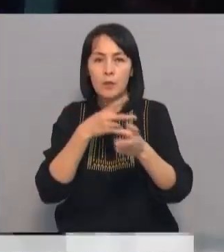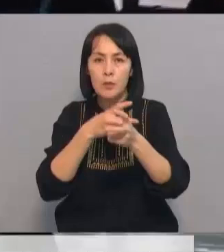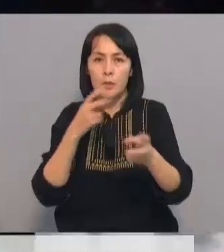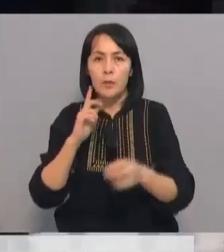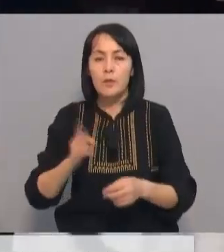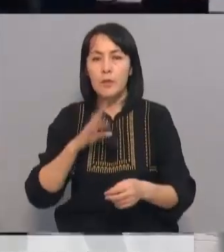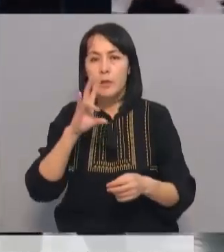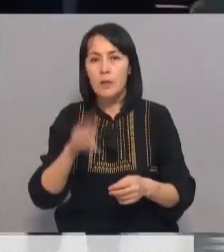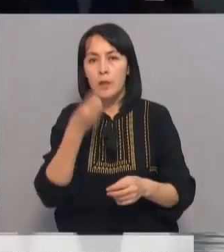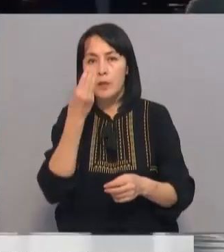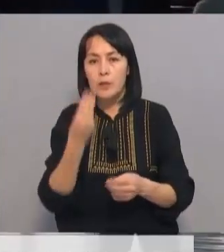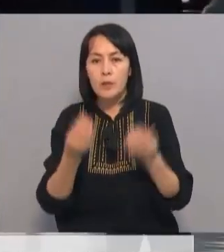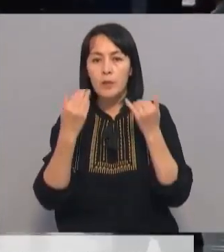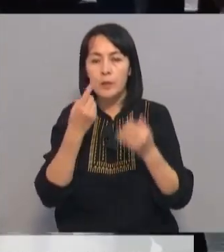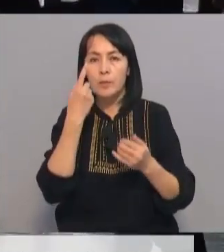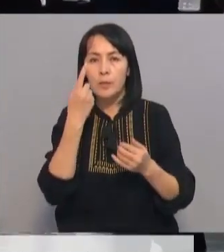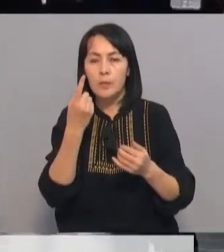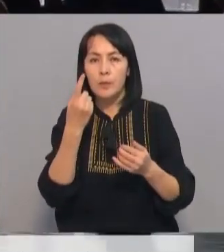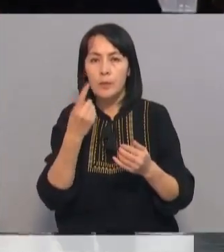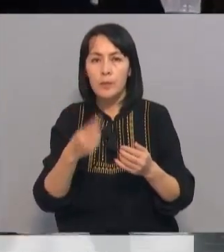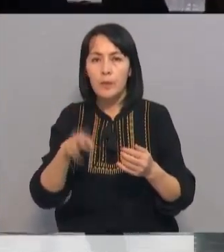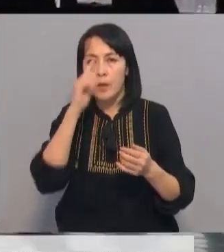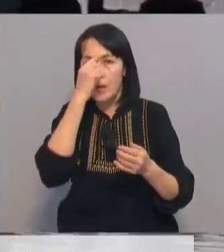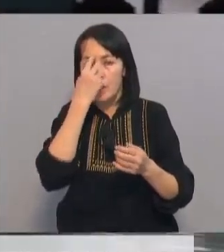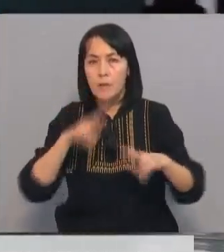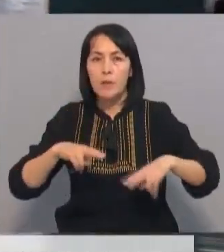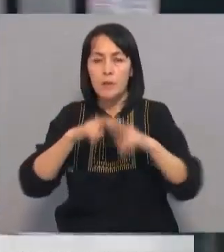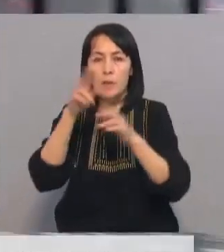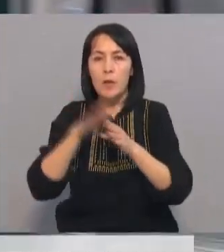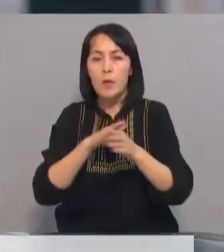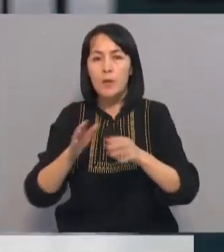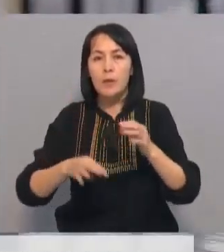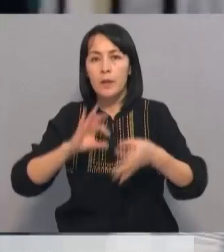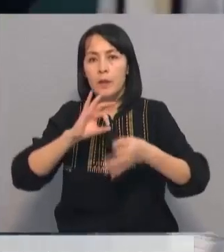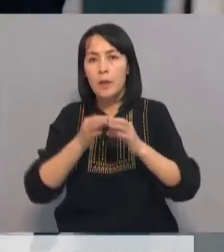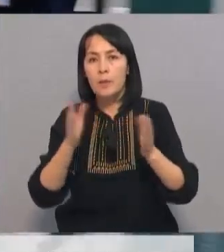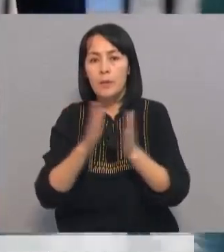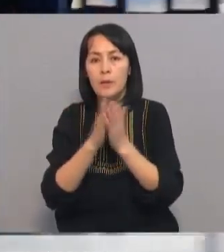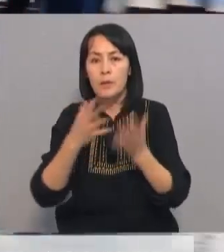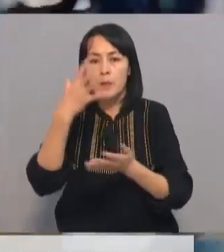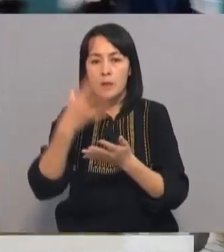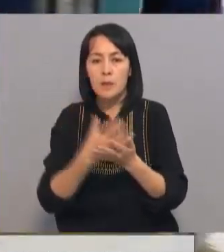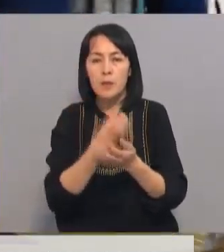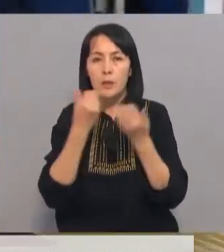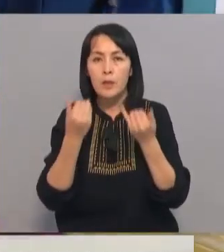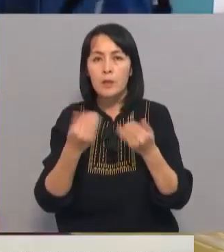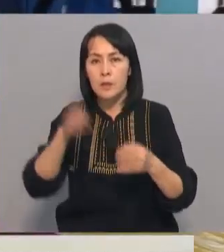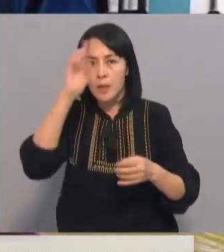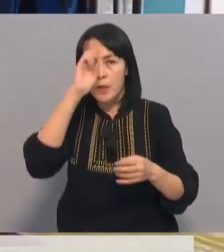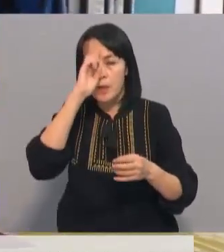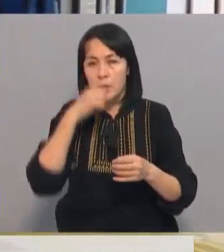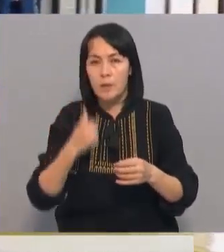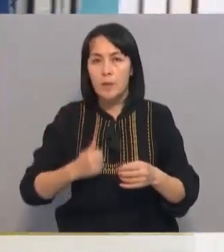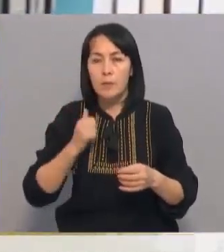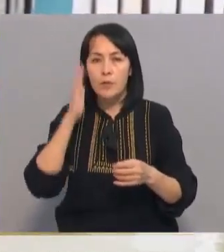шебері Никита Черюикин алғашылардың бірі болып Индонезия астанасында өткен олимпиада лицензиясын жеңіп алды. Ал еліміздің